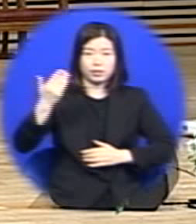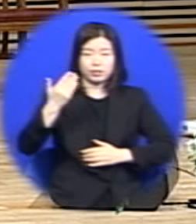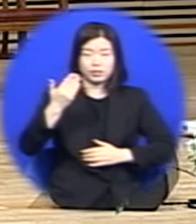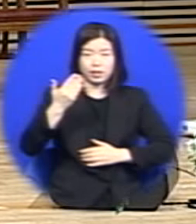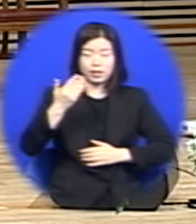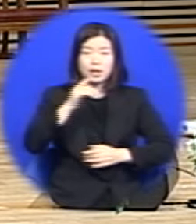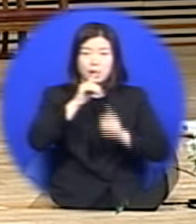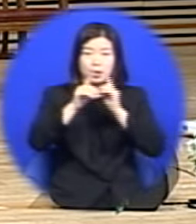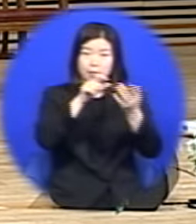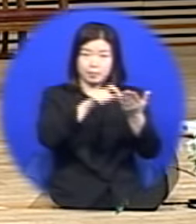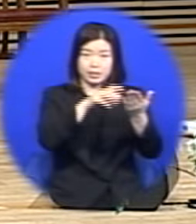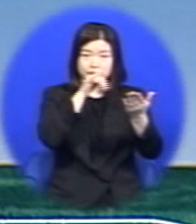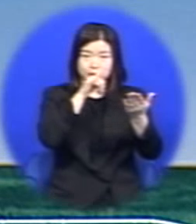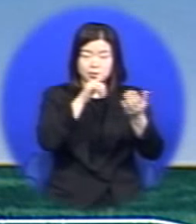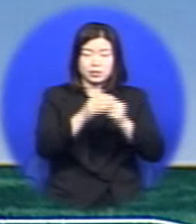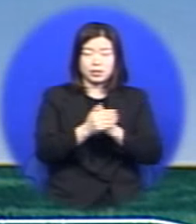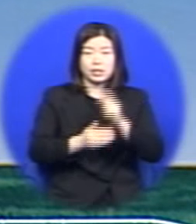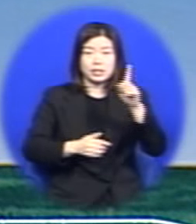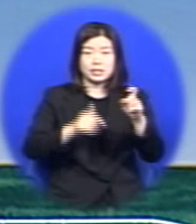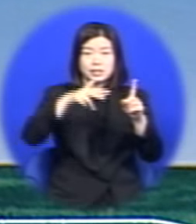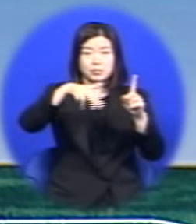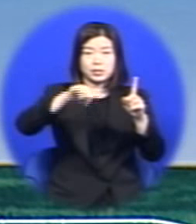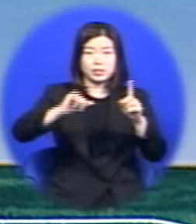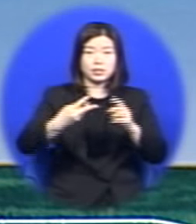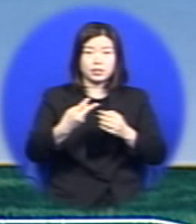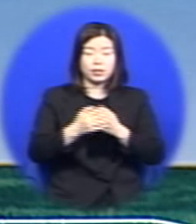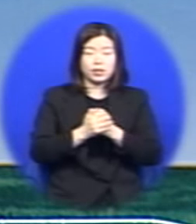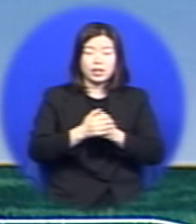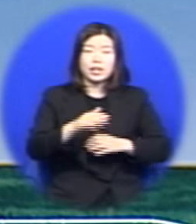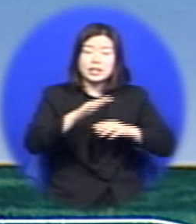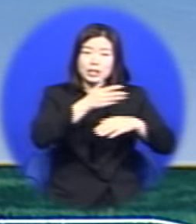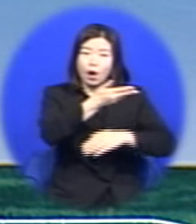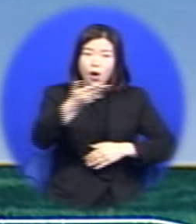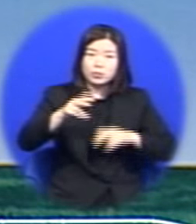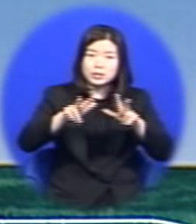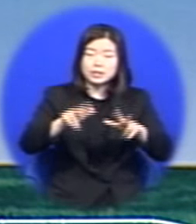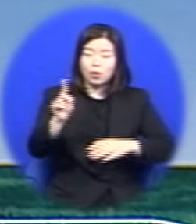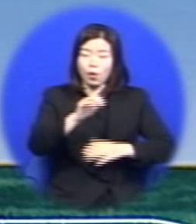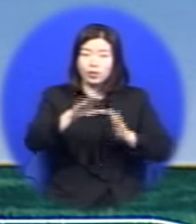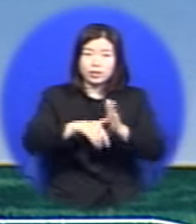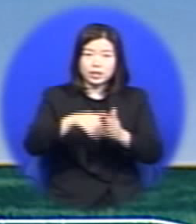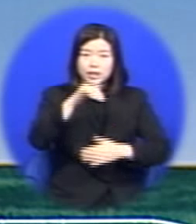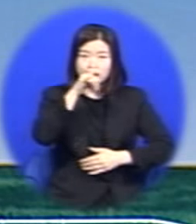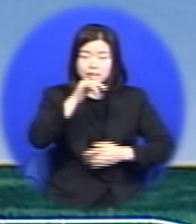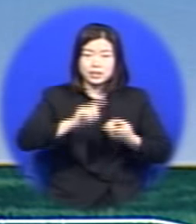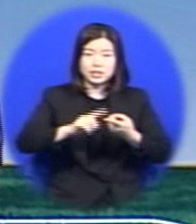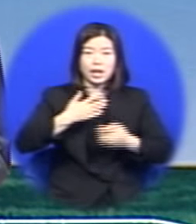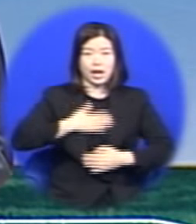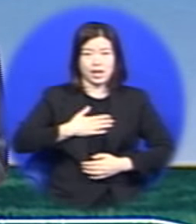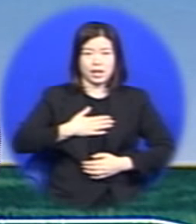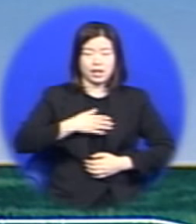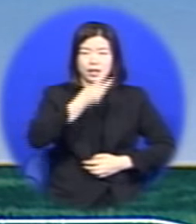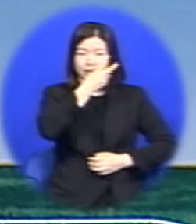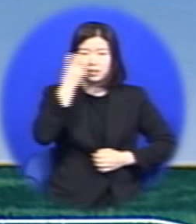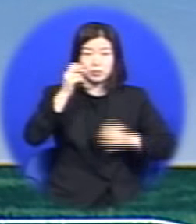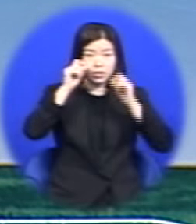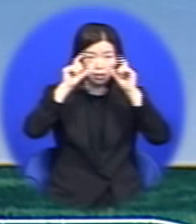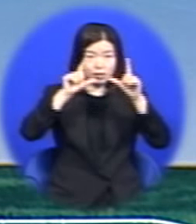시작을 합니다. 11절에 여러분은 지금이 어느 때인지 압니다. 잠에서 깨어나야 할 때가 벌써